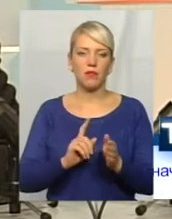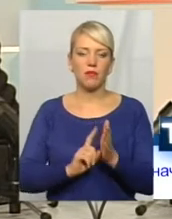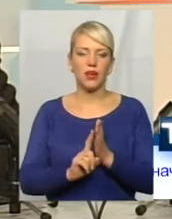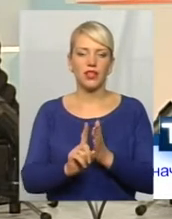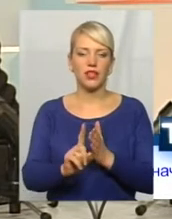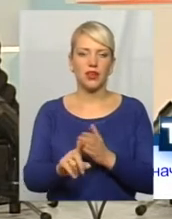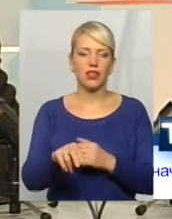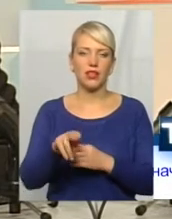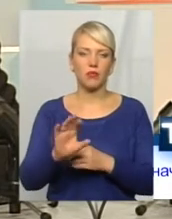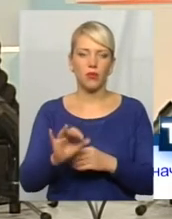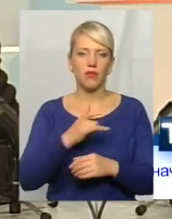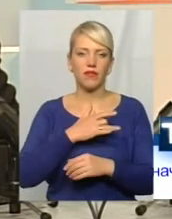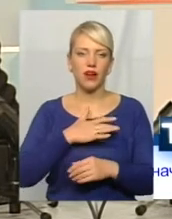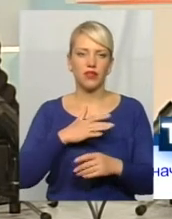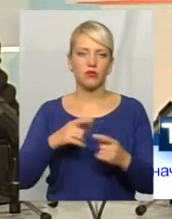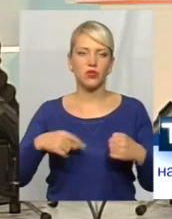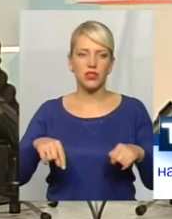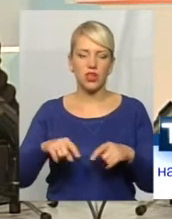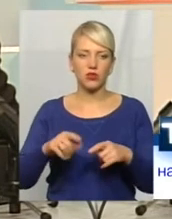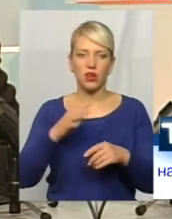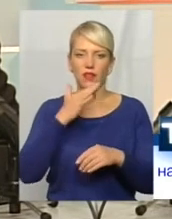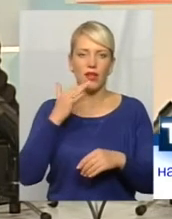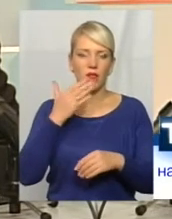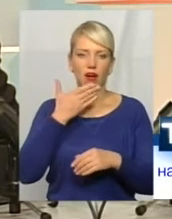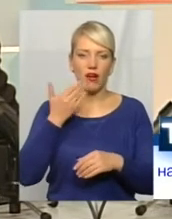так вже й багато. Відповідно, і графіки їхнього руху